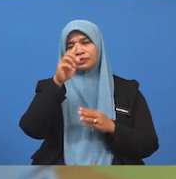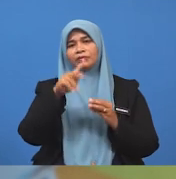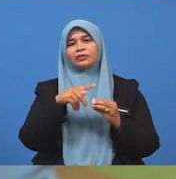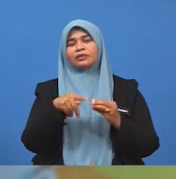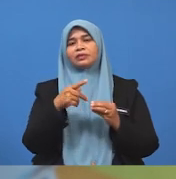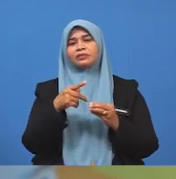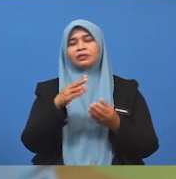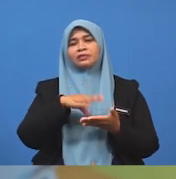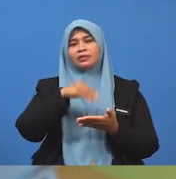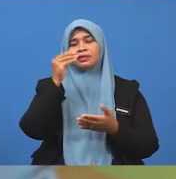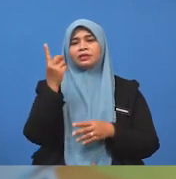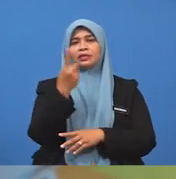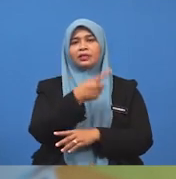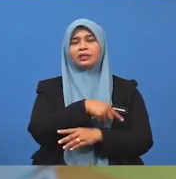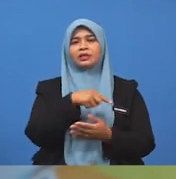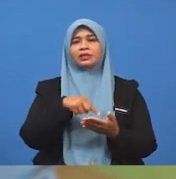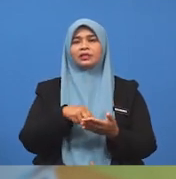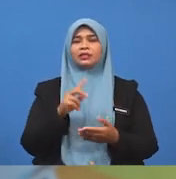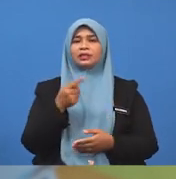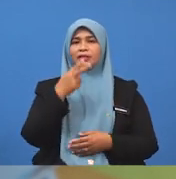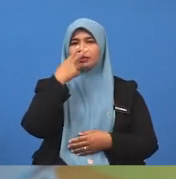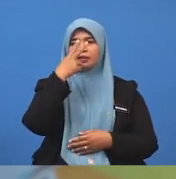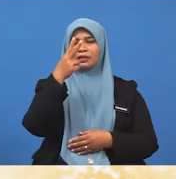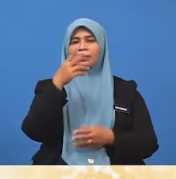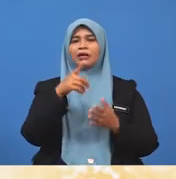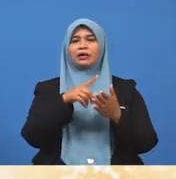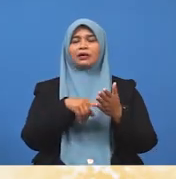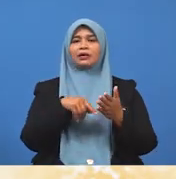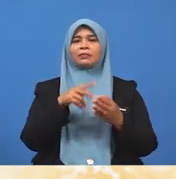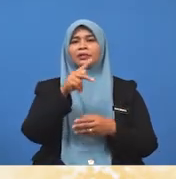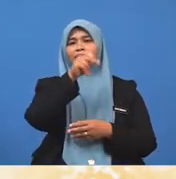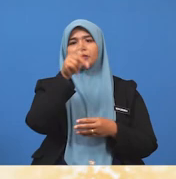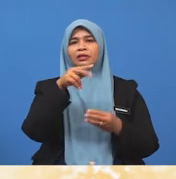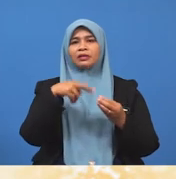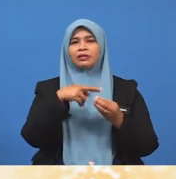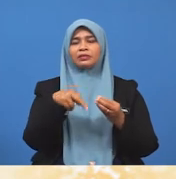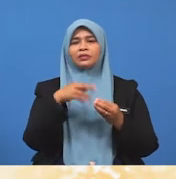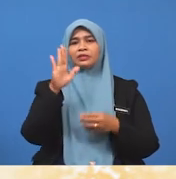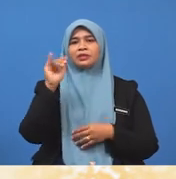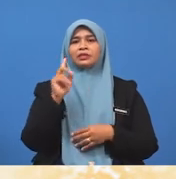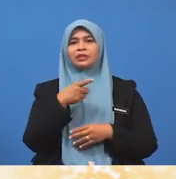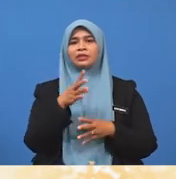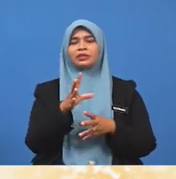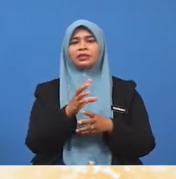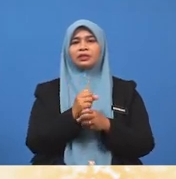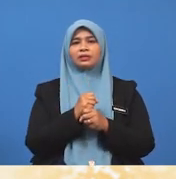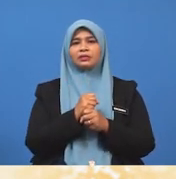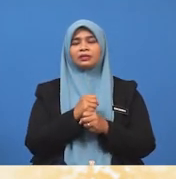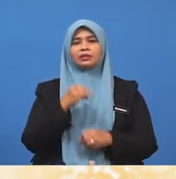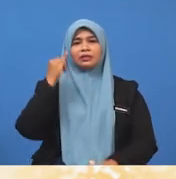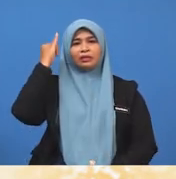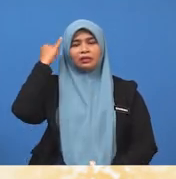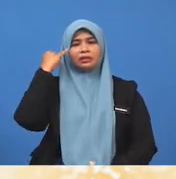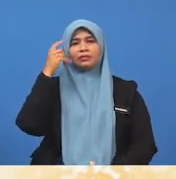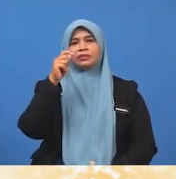kita pada hari ini Mari kita lihat apakah rumusan yang kita dapat Ilmu